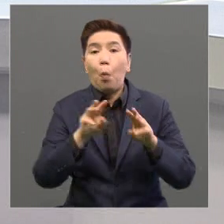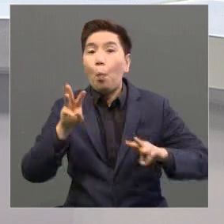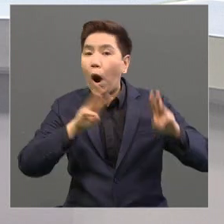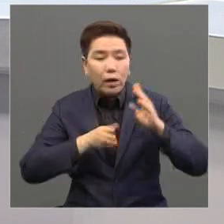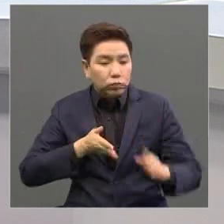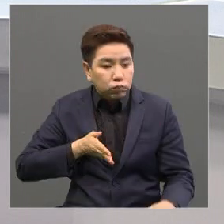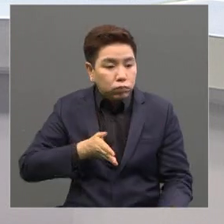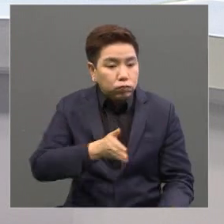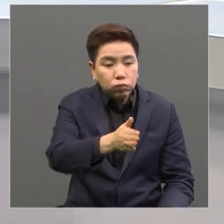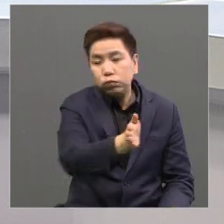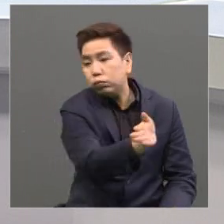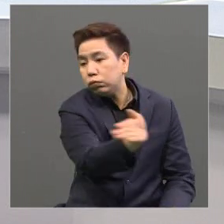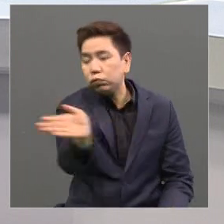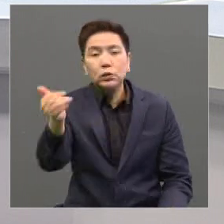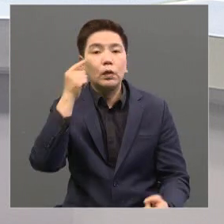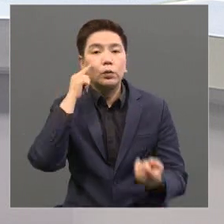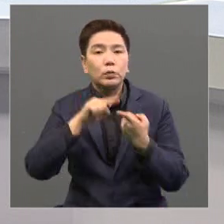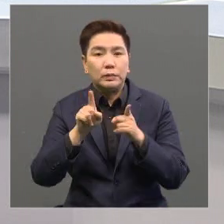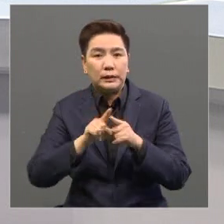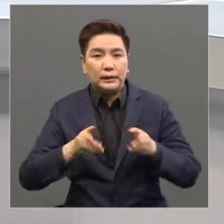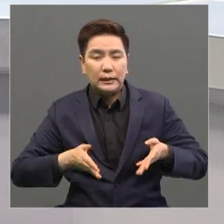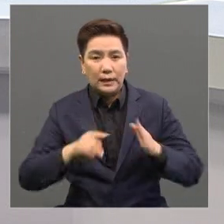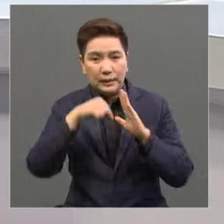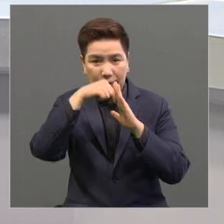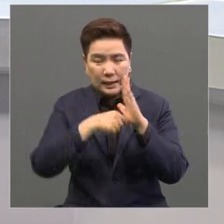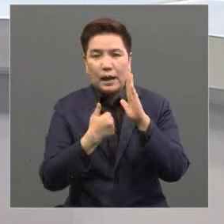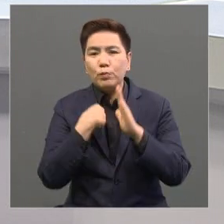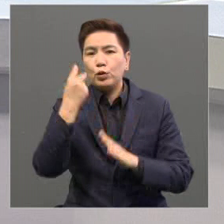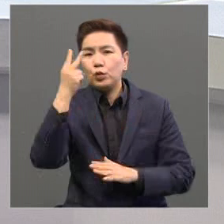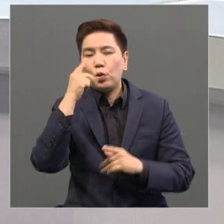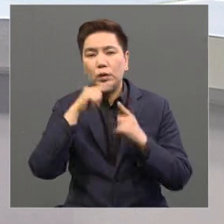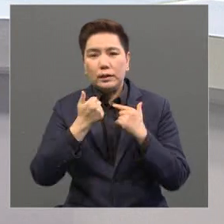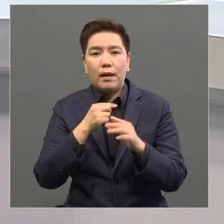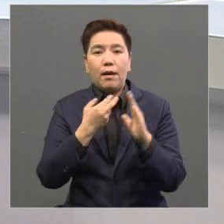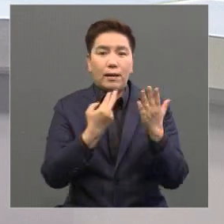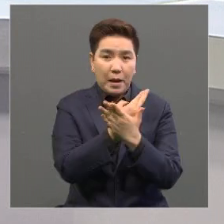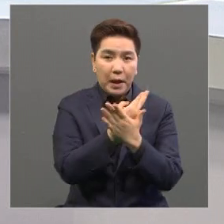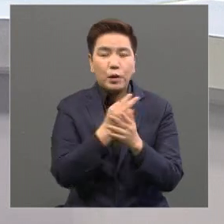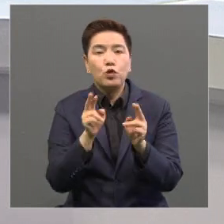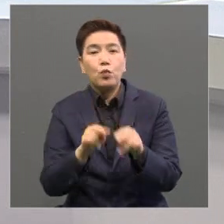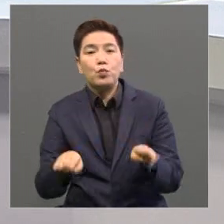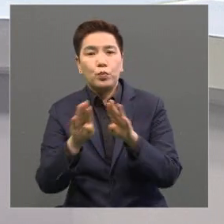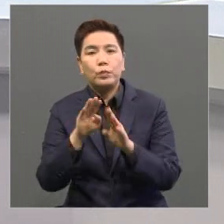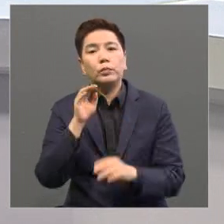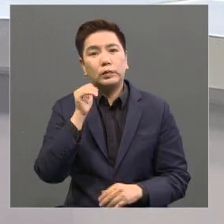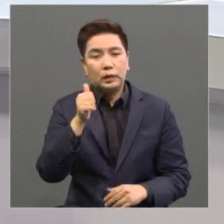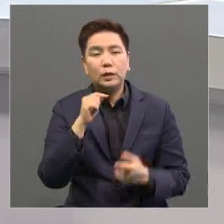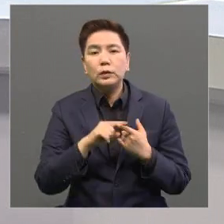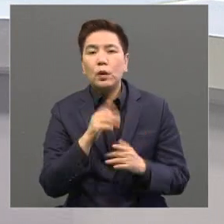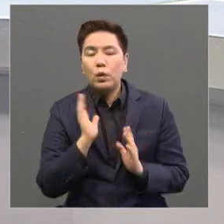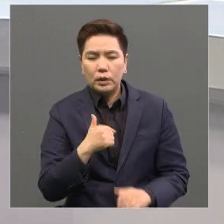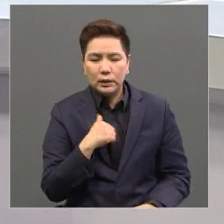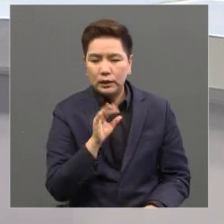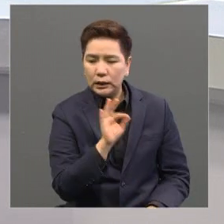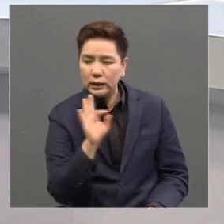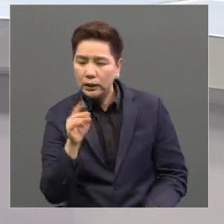ก็คือเป็นอีกหนึ่งช่องทางเส้นทางที่จะลงใต้ได้นะครับทางราชบุรีทางนครปฐมตรงนั้นเอ้าเผื่อเป็นทางเลือกแล้วกันนะ